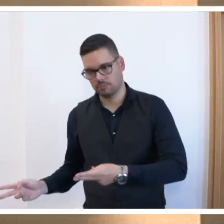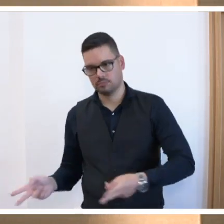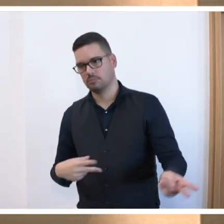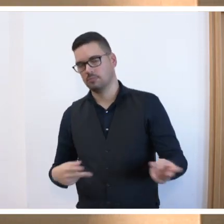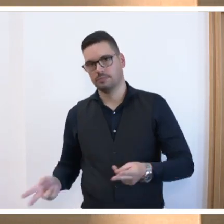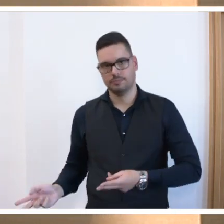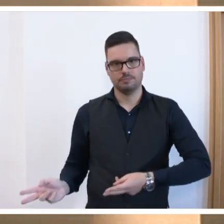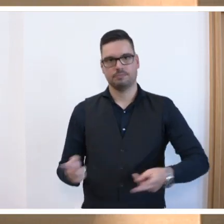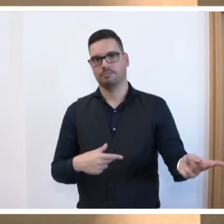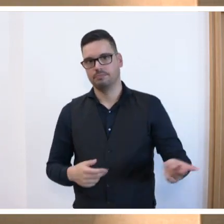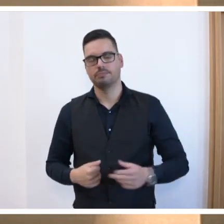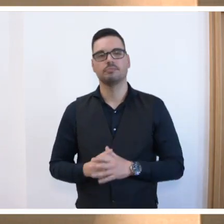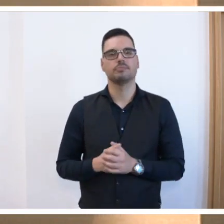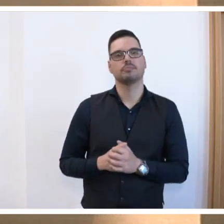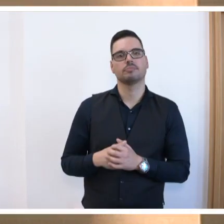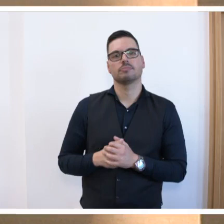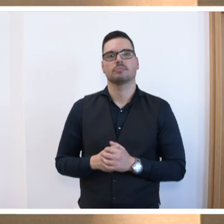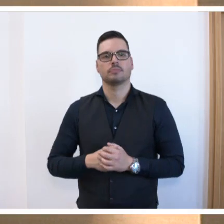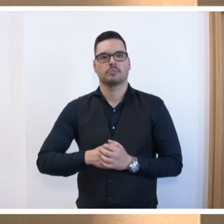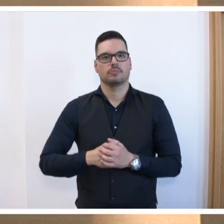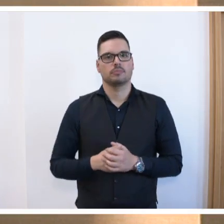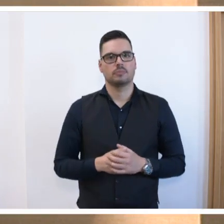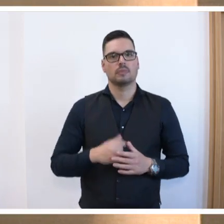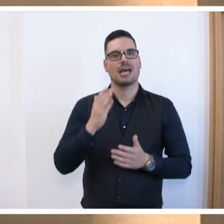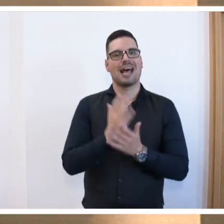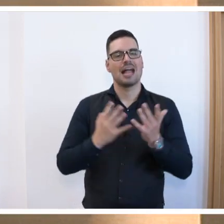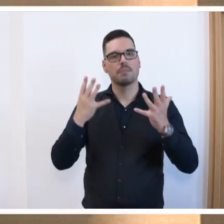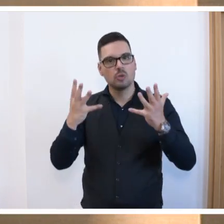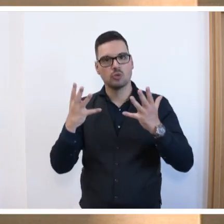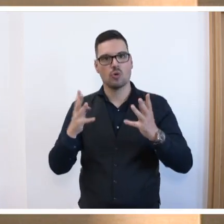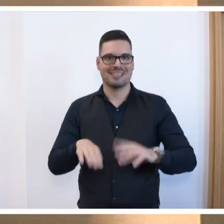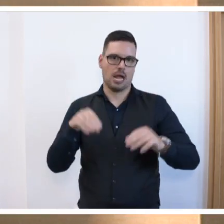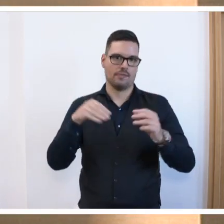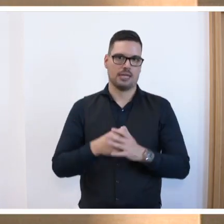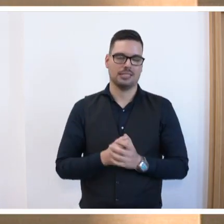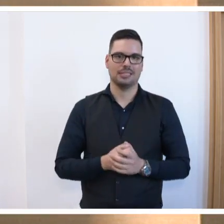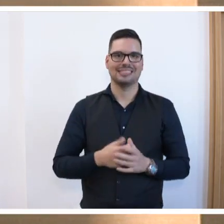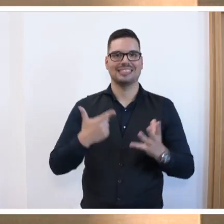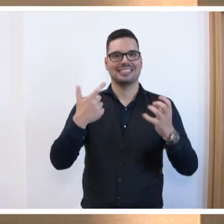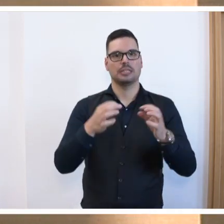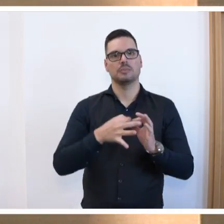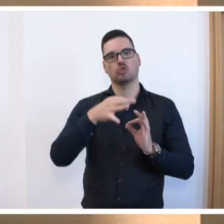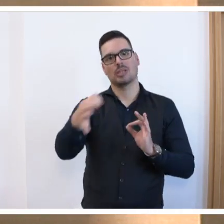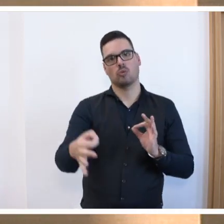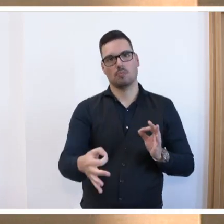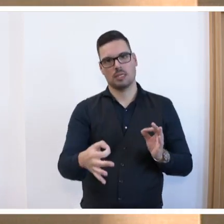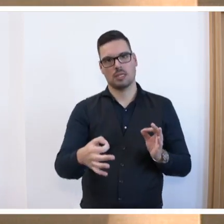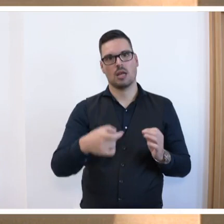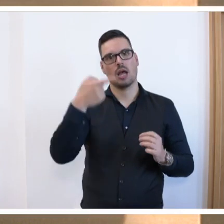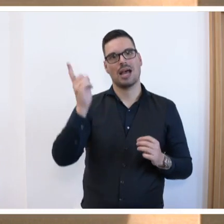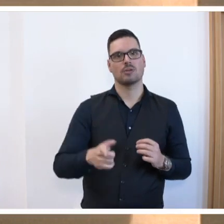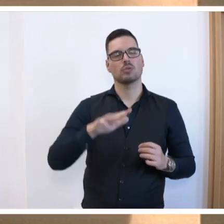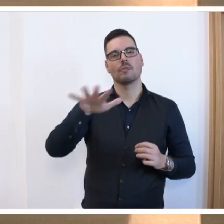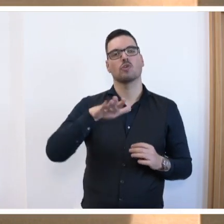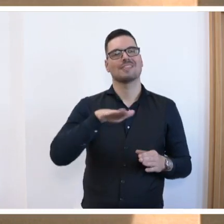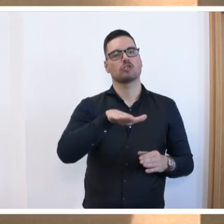einem Subunternehmen, zur Verfügung gestellt hat. Erst um 8:30 beginnt seine Tour, 70 Kilometer lang mit etwa 115